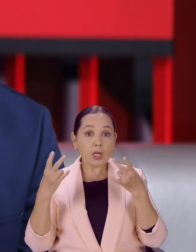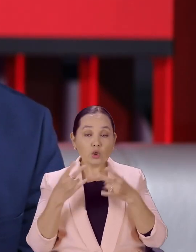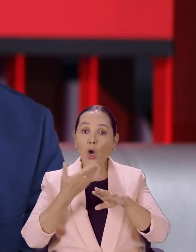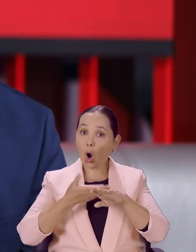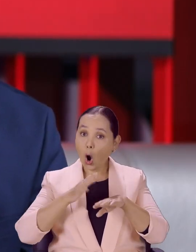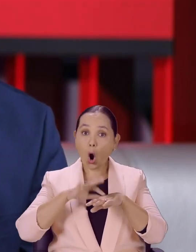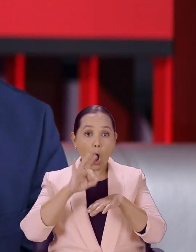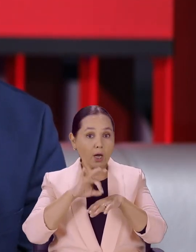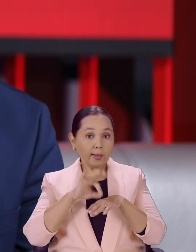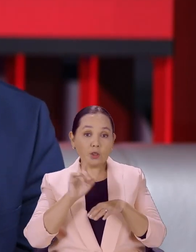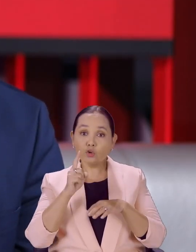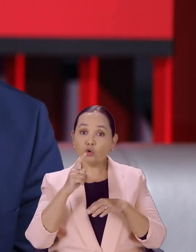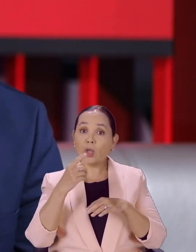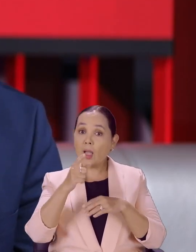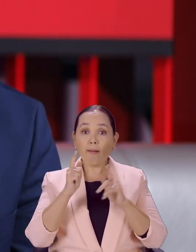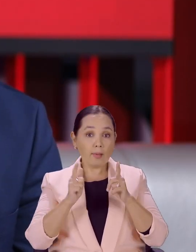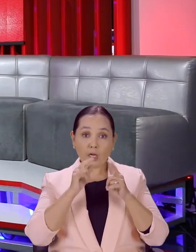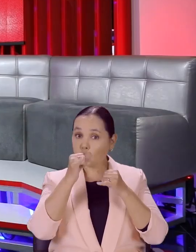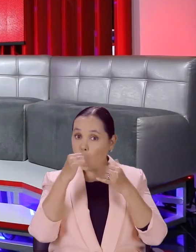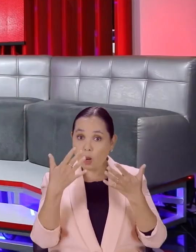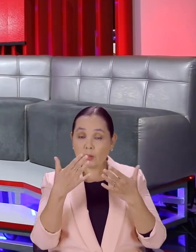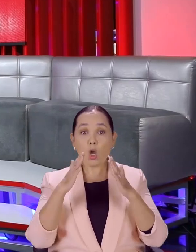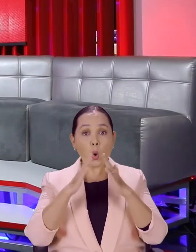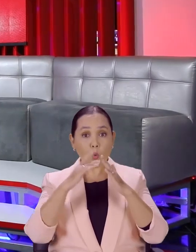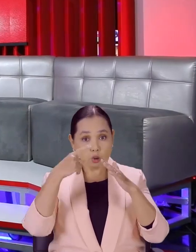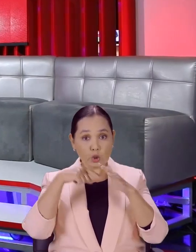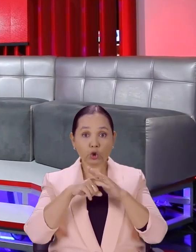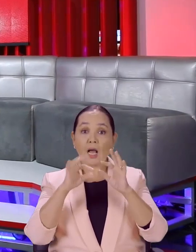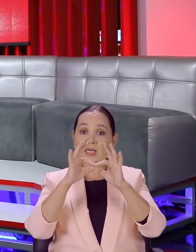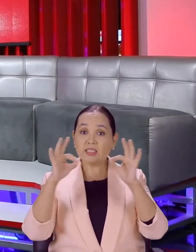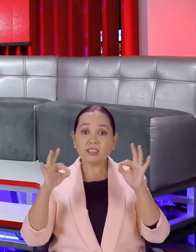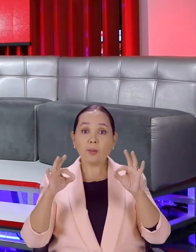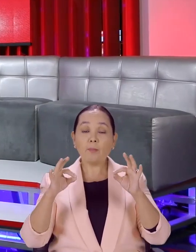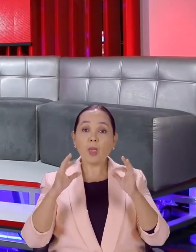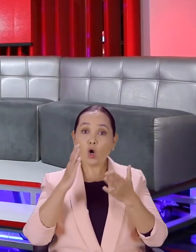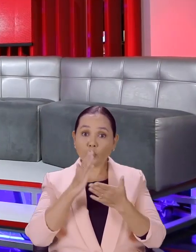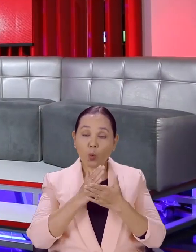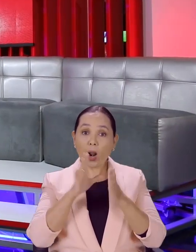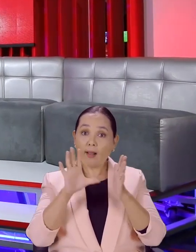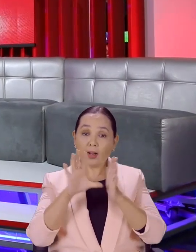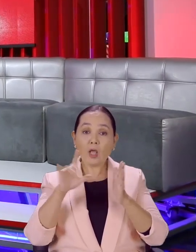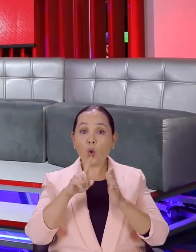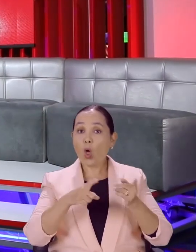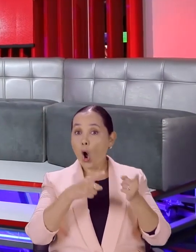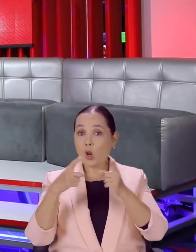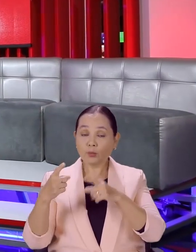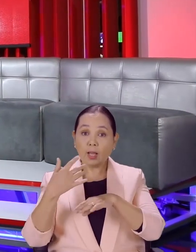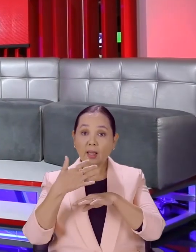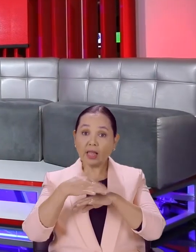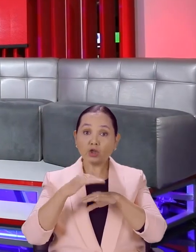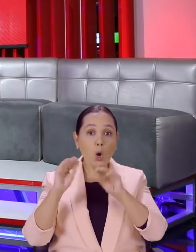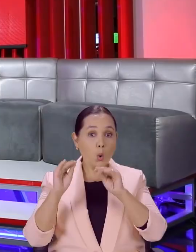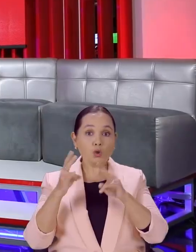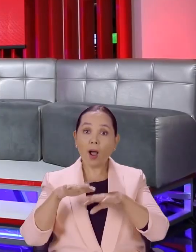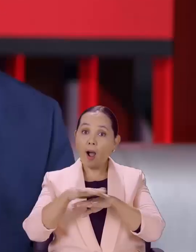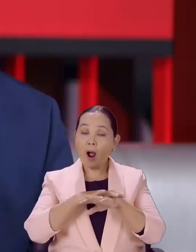ham og'riqli, chunki o'zaro kelisha olmayapti. Uyning ichida simyog'och bor va uni olib chiqib tashqariga qo'yish kerak